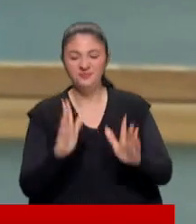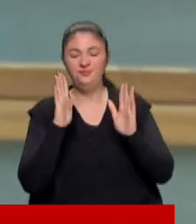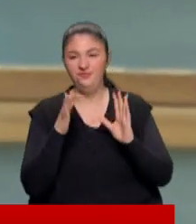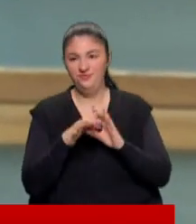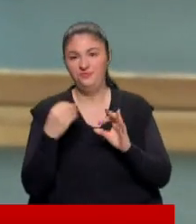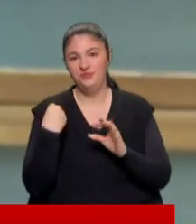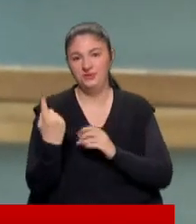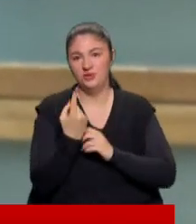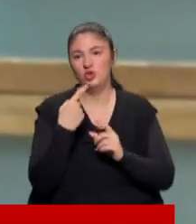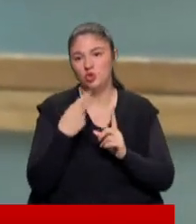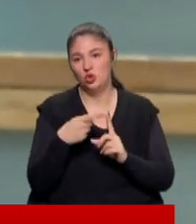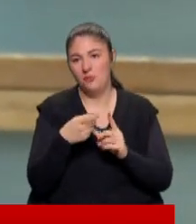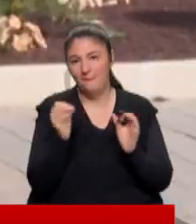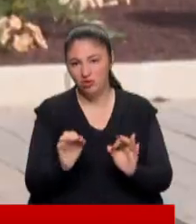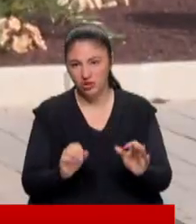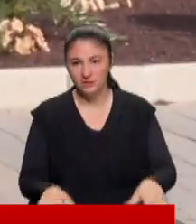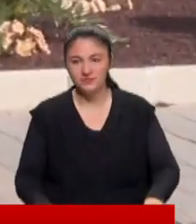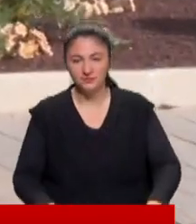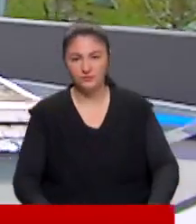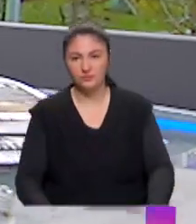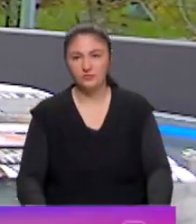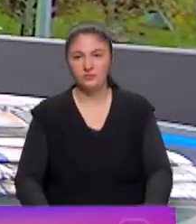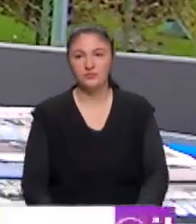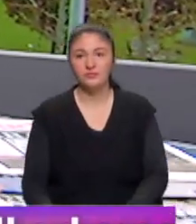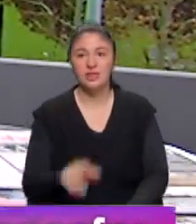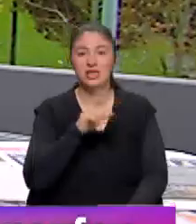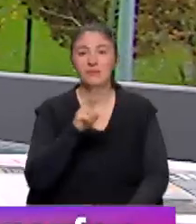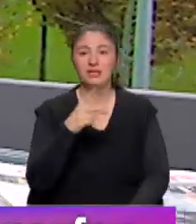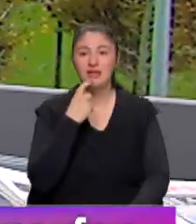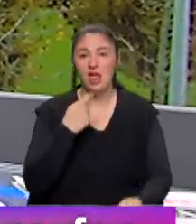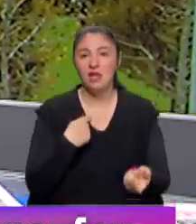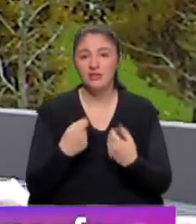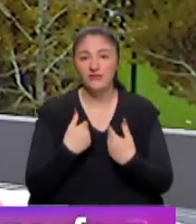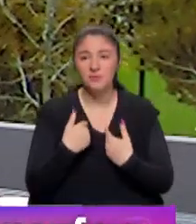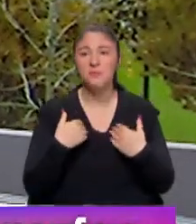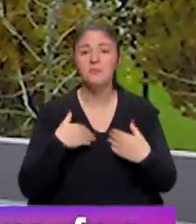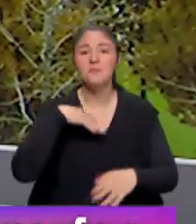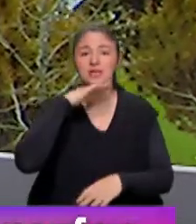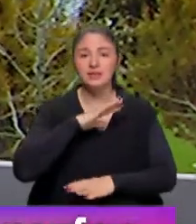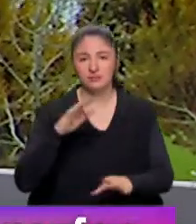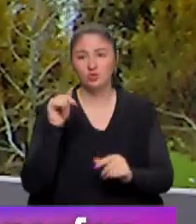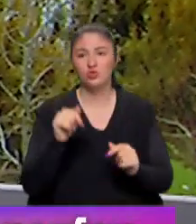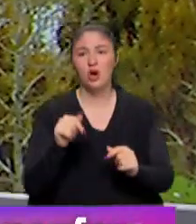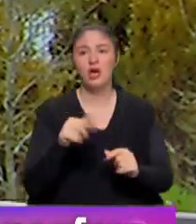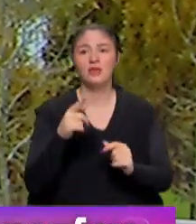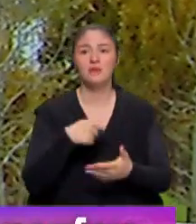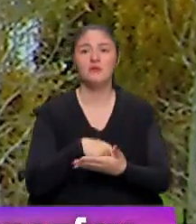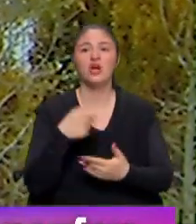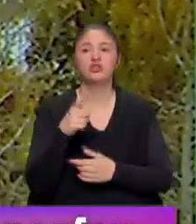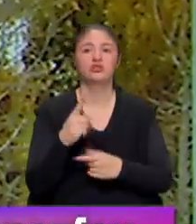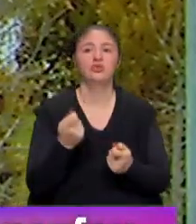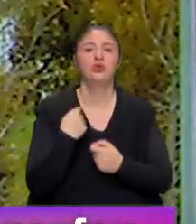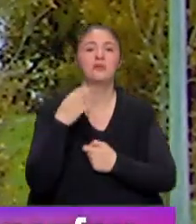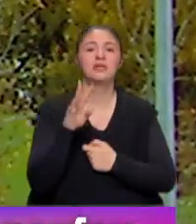işlenmediğiyle ilgili yeni bir soruşturma başlattı. 22 senelik esnafım, bıktım, şu anda maaşlı